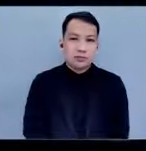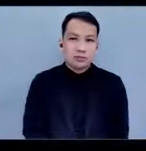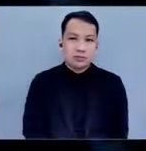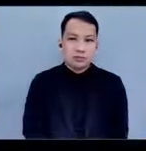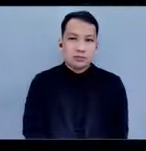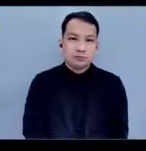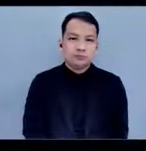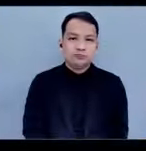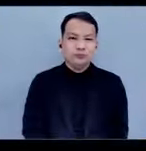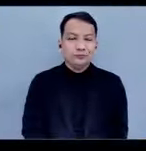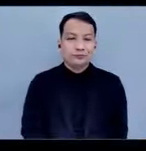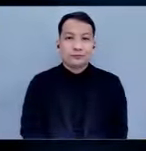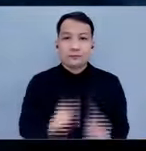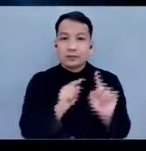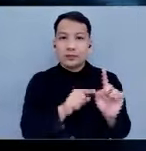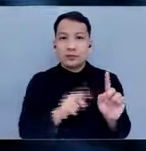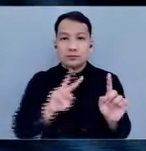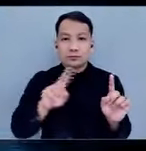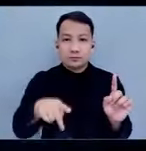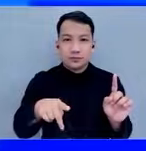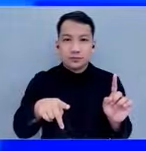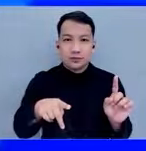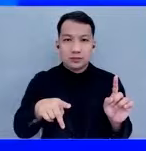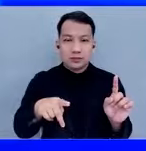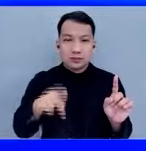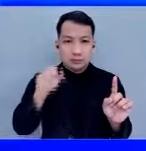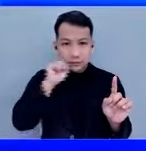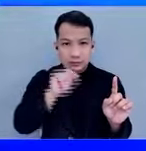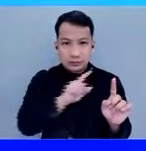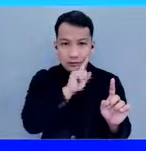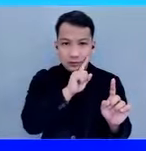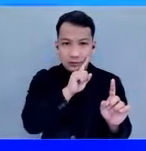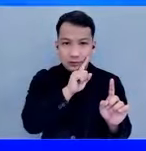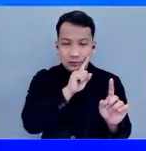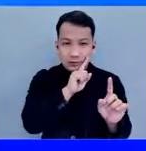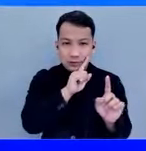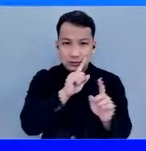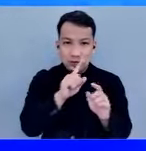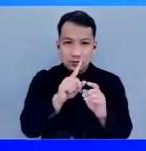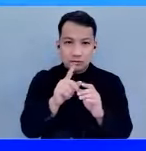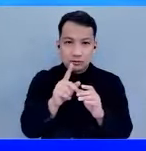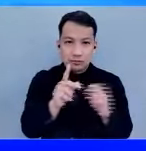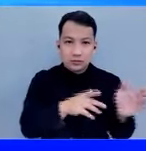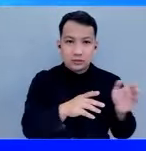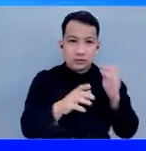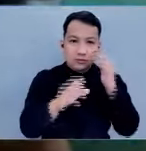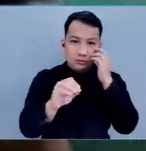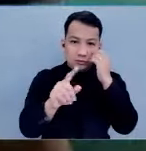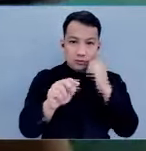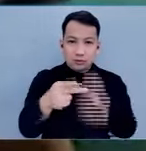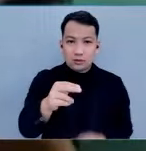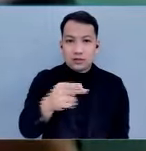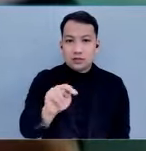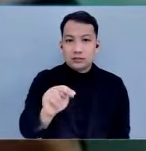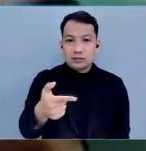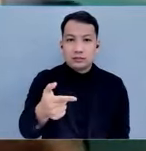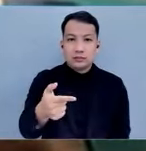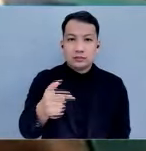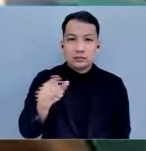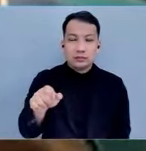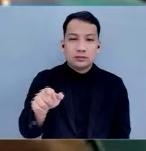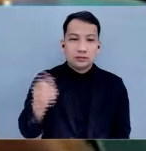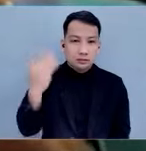Si Vice President Sara Duterte na raw ang pasimuno ng Oplan Tokhang sa Davao City. Yan ang isiniwalteng retiradong pulis Davao